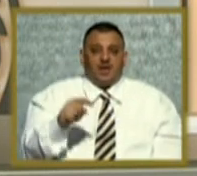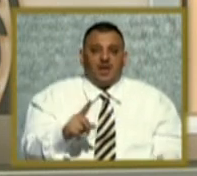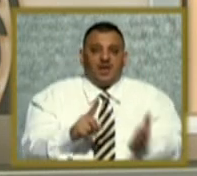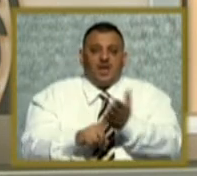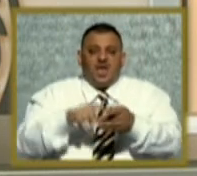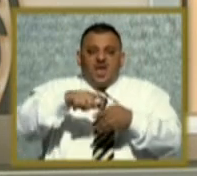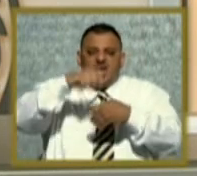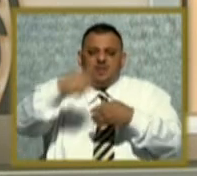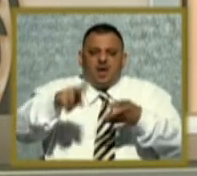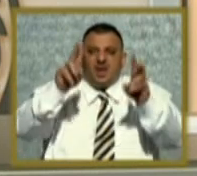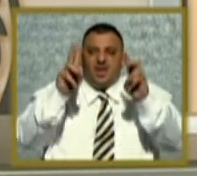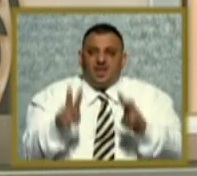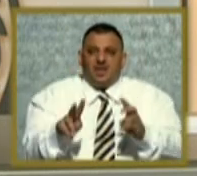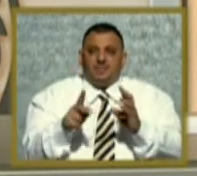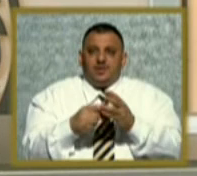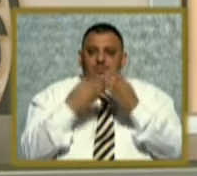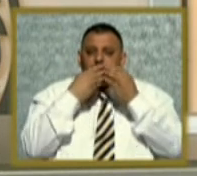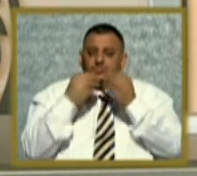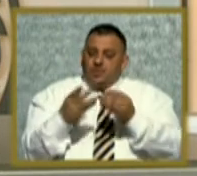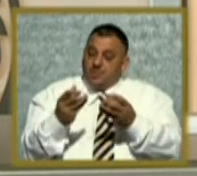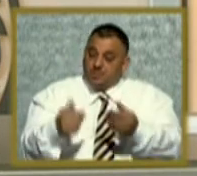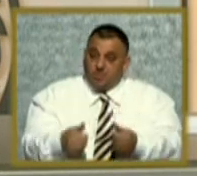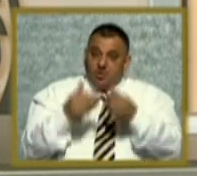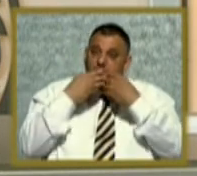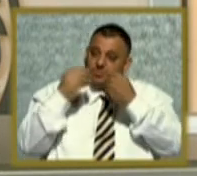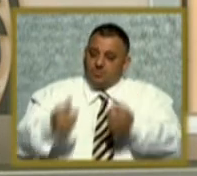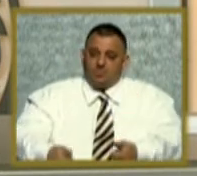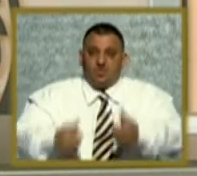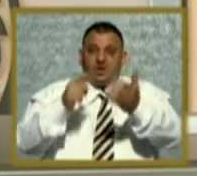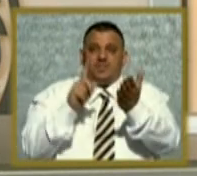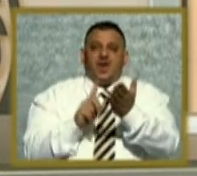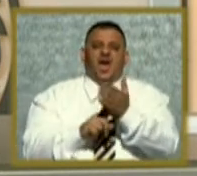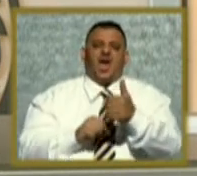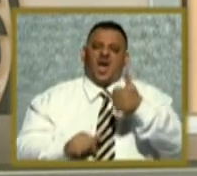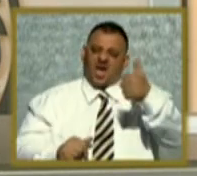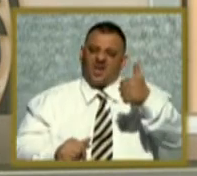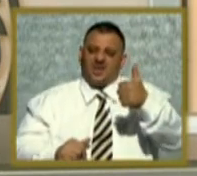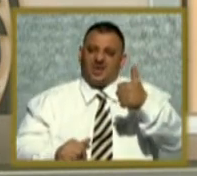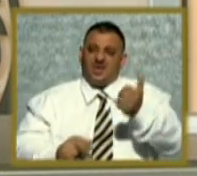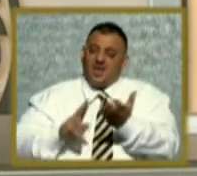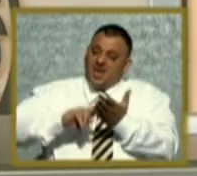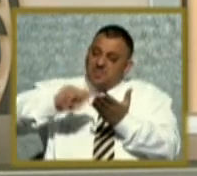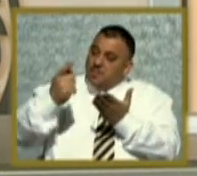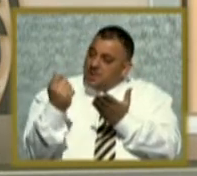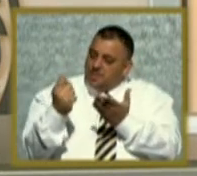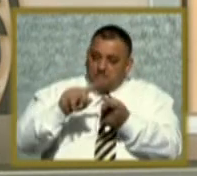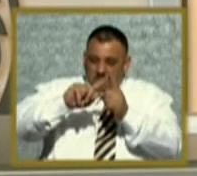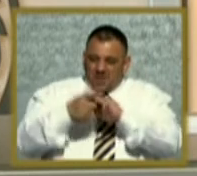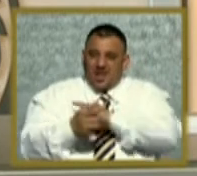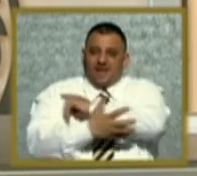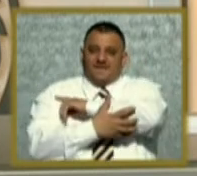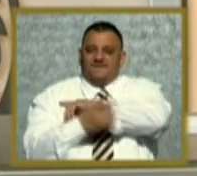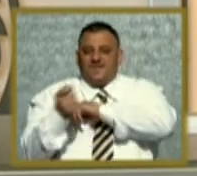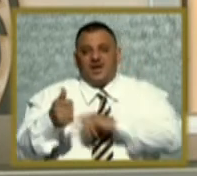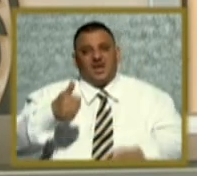ولو صرفها في سبيل الله، تصدق على الفقراء، على المساكين، على بعض المرضى، على يعني بعض الناس يبذل